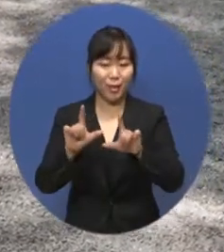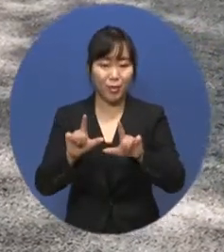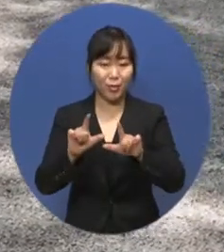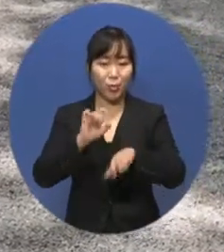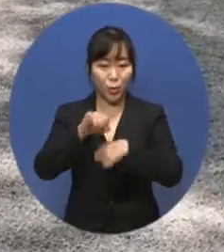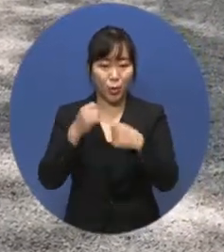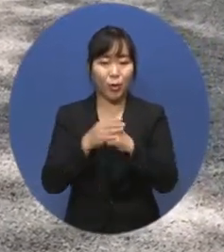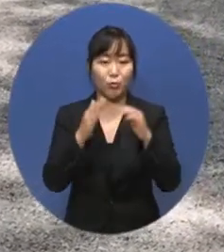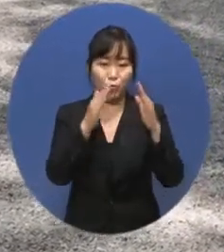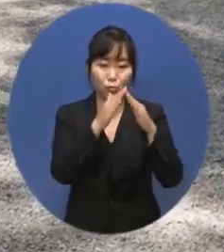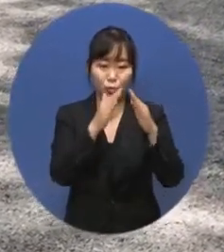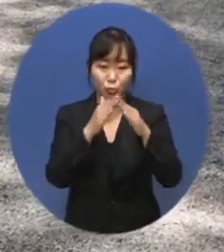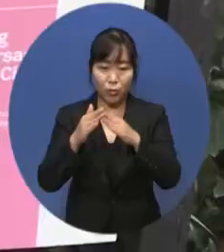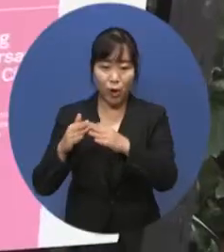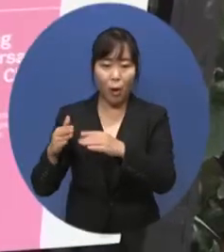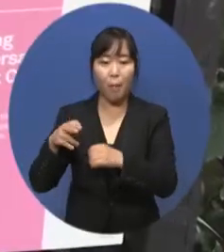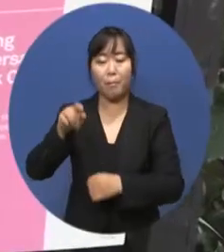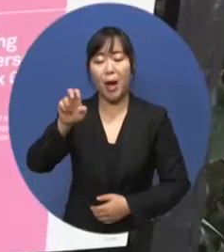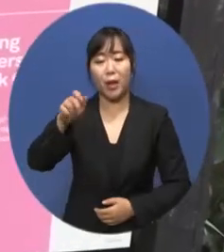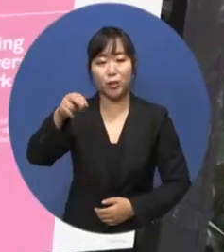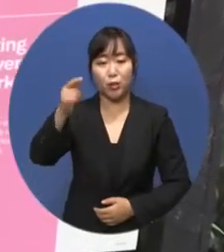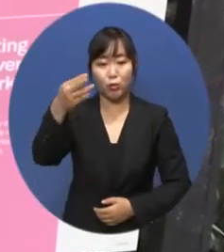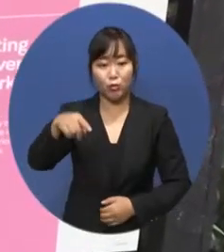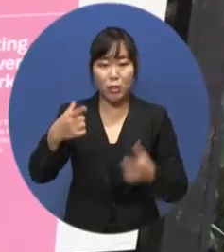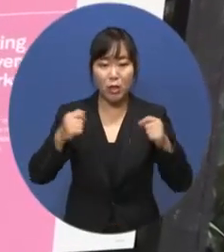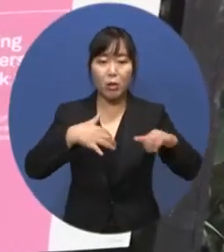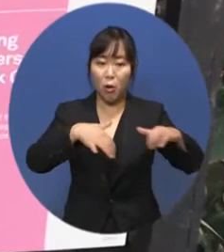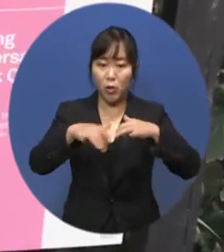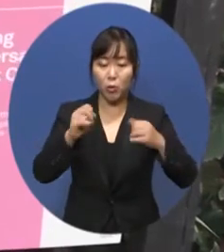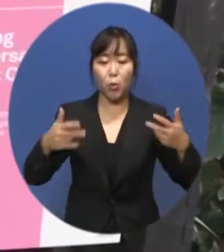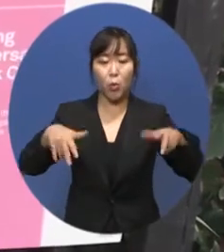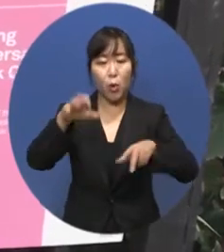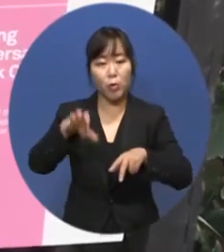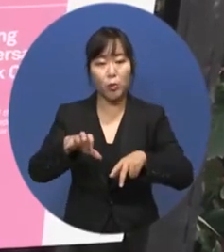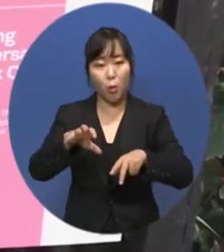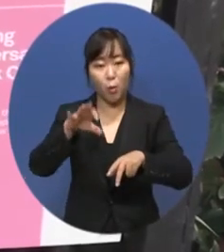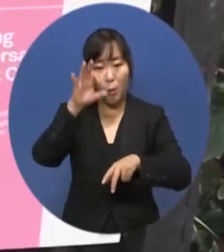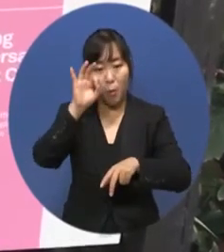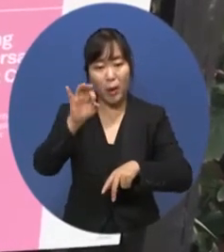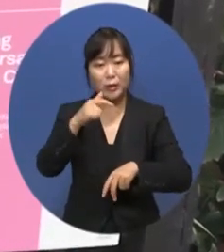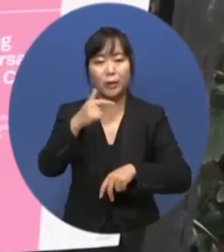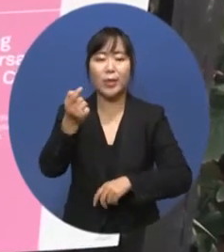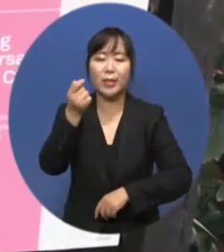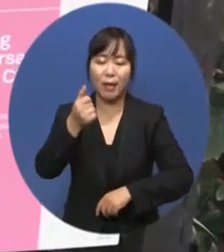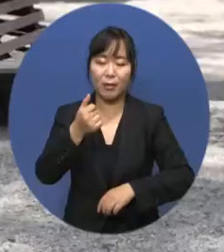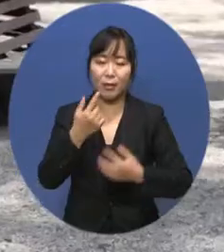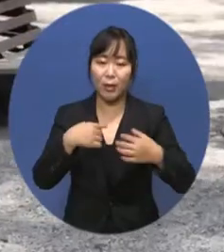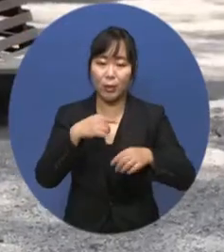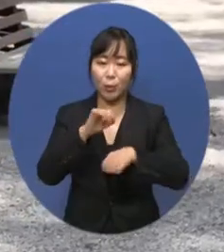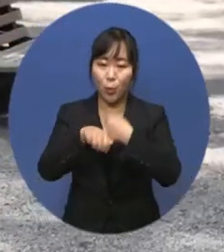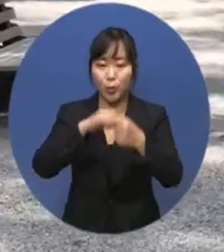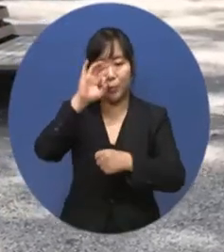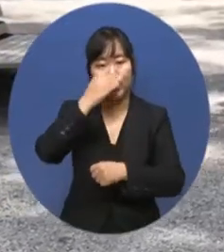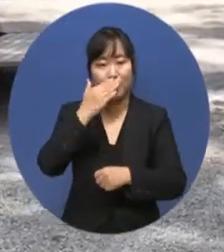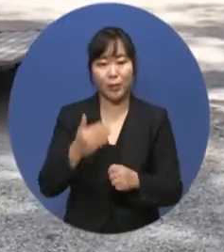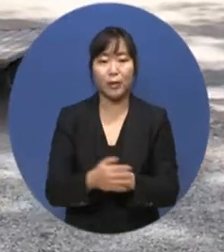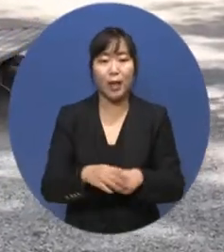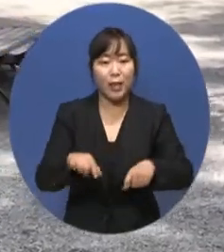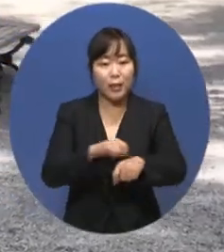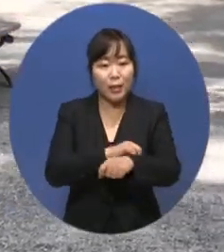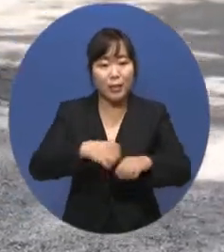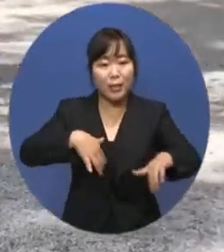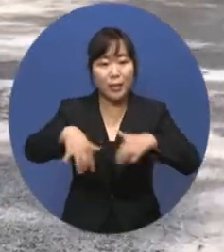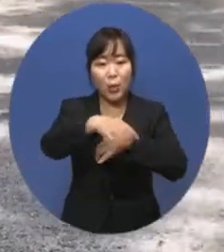타주보다 마천으로 뒤덮인 맨하튼에서는 거리는 물론 공원에서 쉽게 크고 작은 애완견을 볼 수 있습니다. 특히